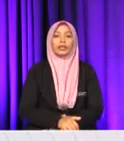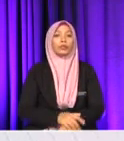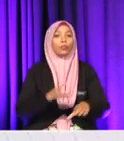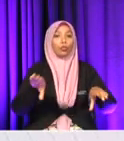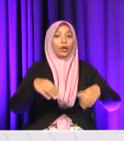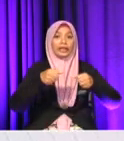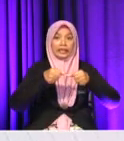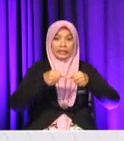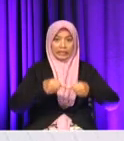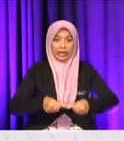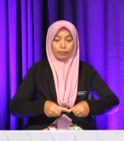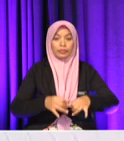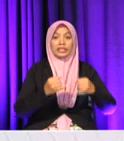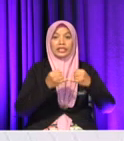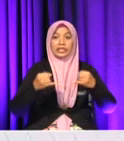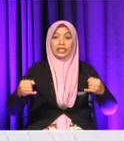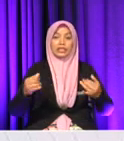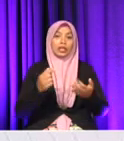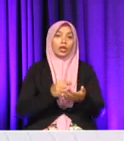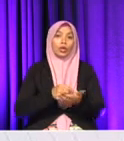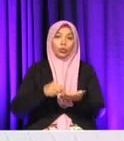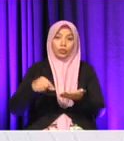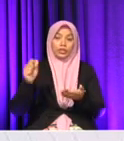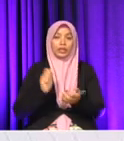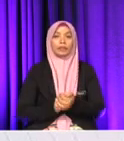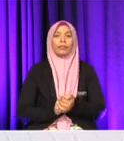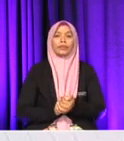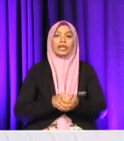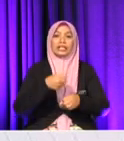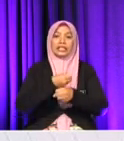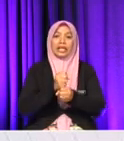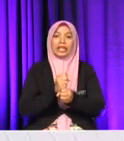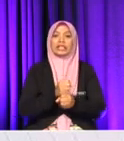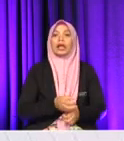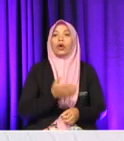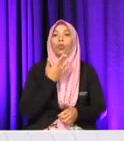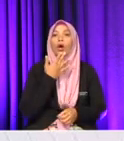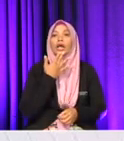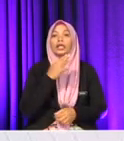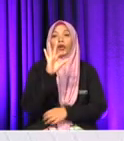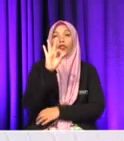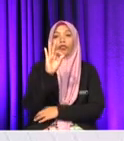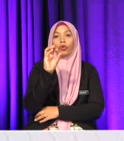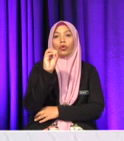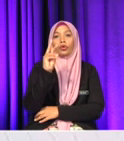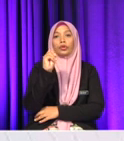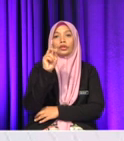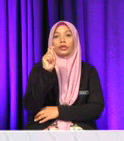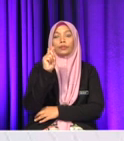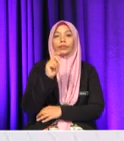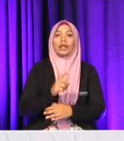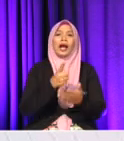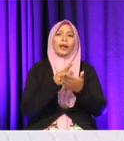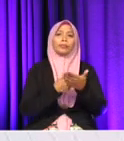jenis tulisan size dan warna font yang kita gunakan oke apakah ya Apakah jenis